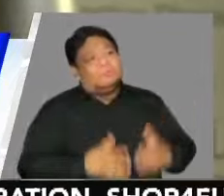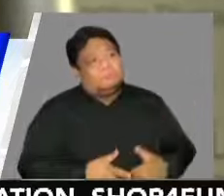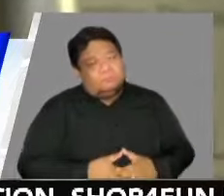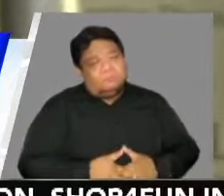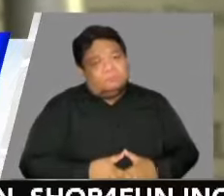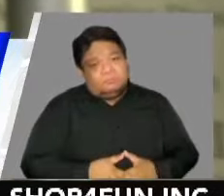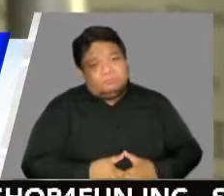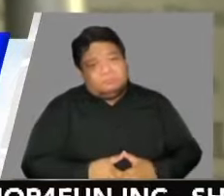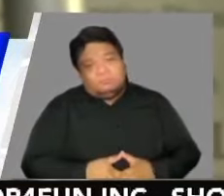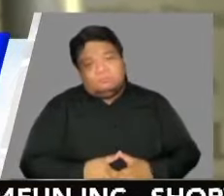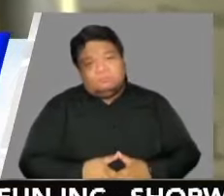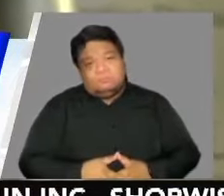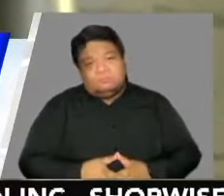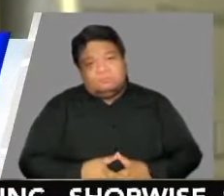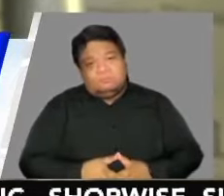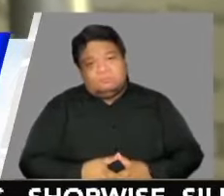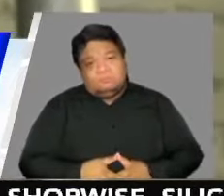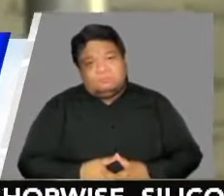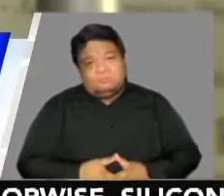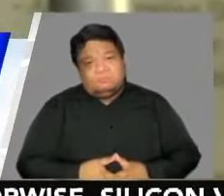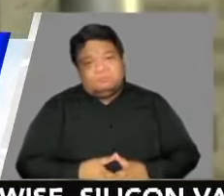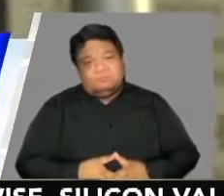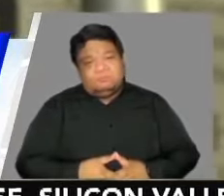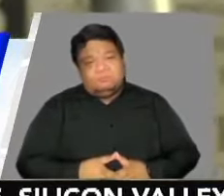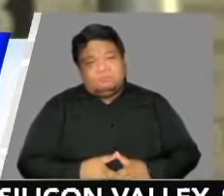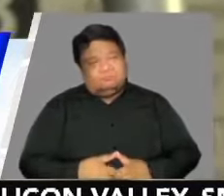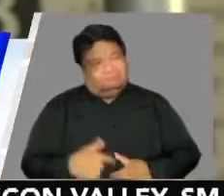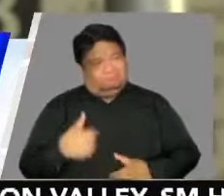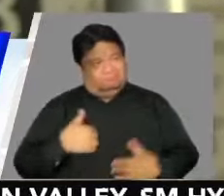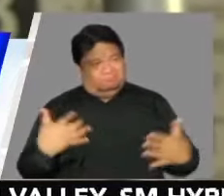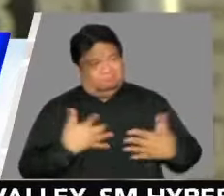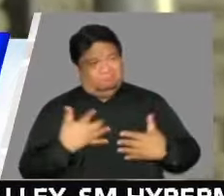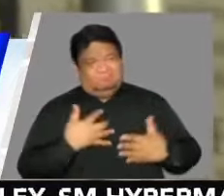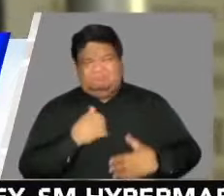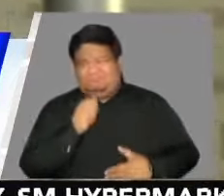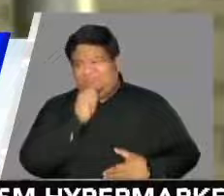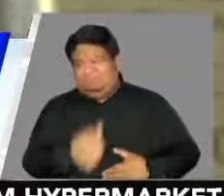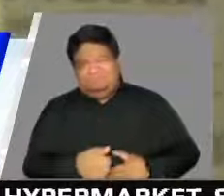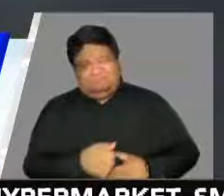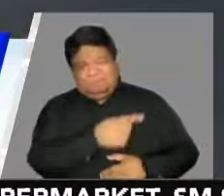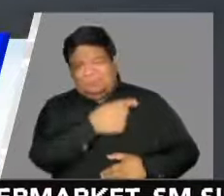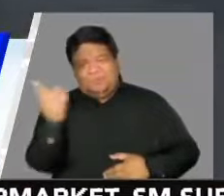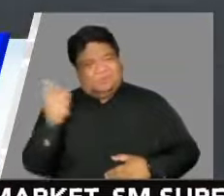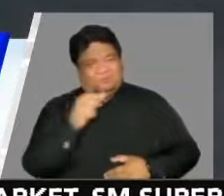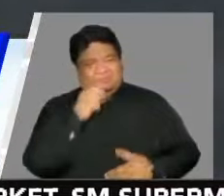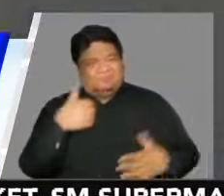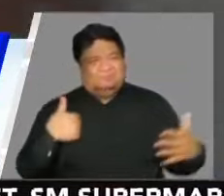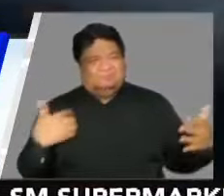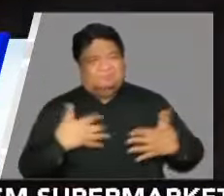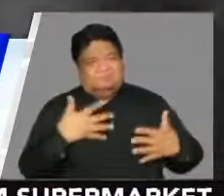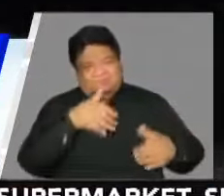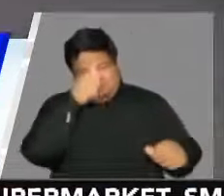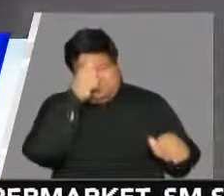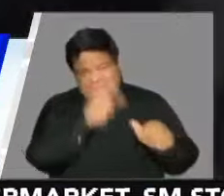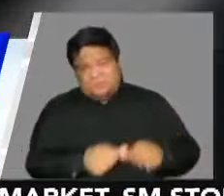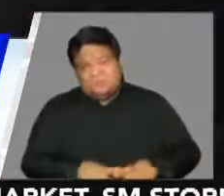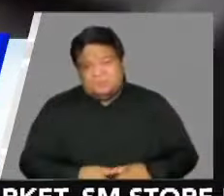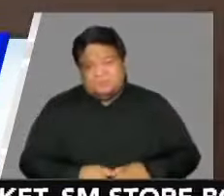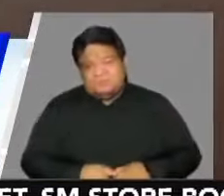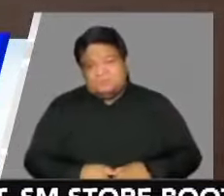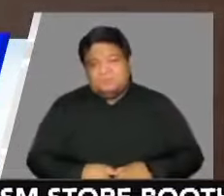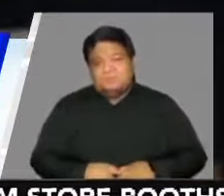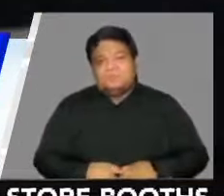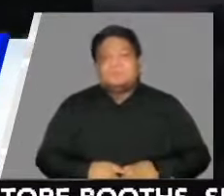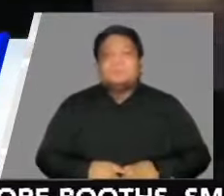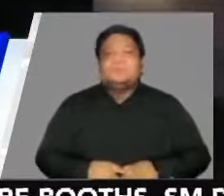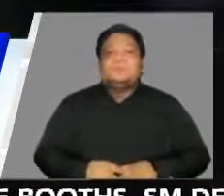want I am not afraid of Anyone Of You remember that improper person to operate motor